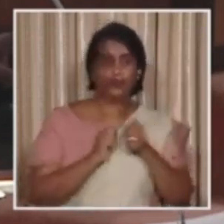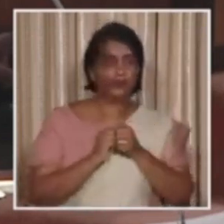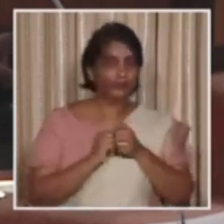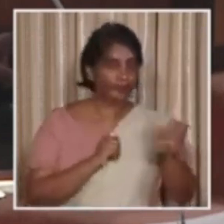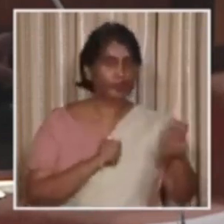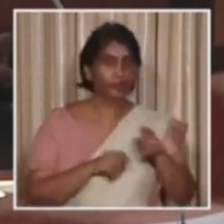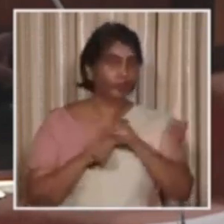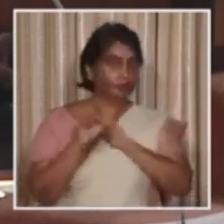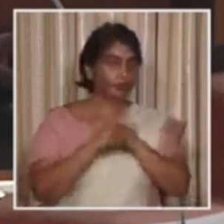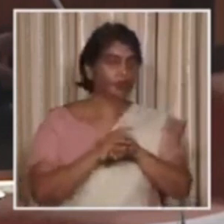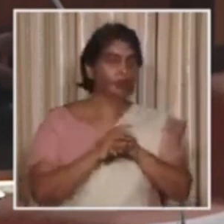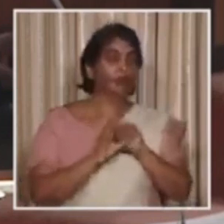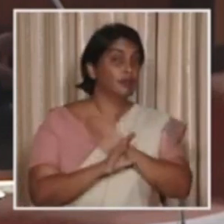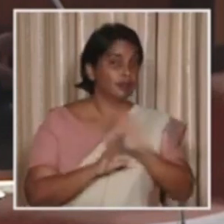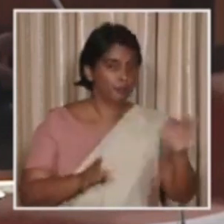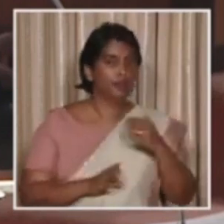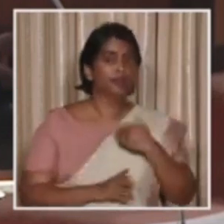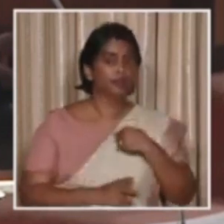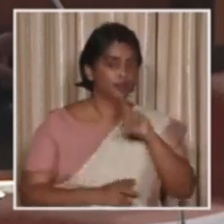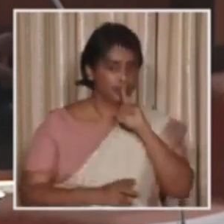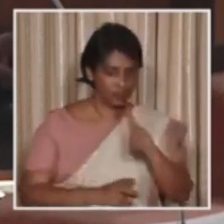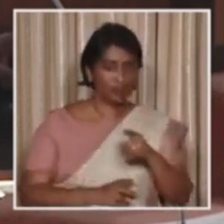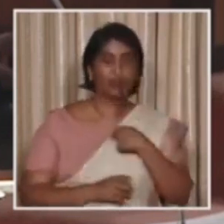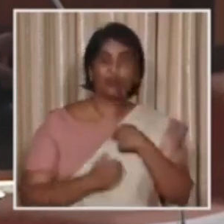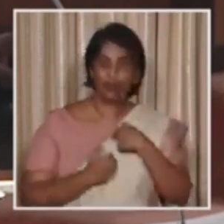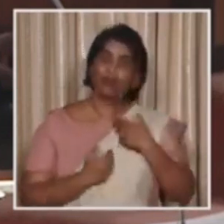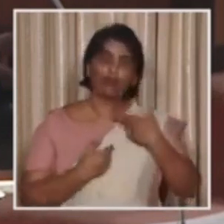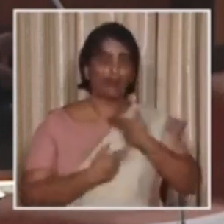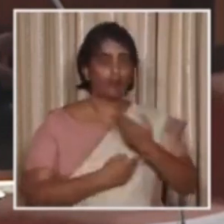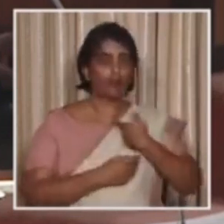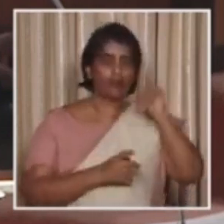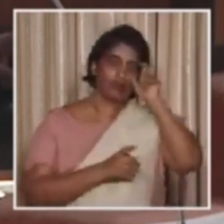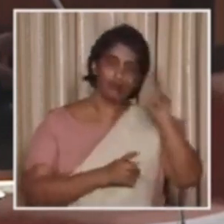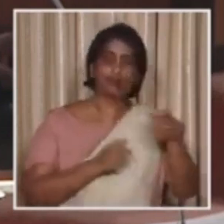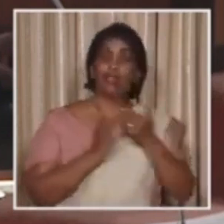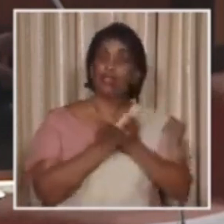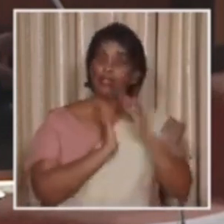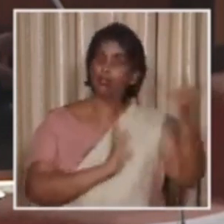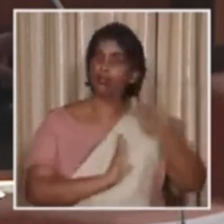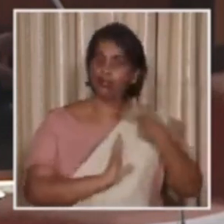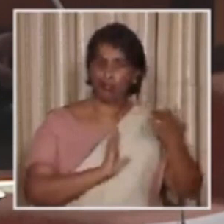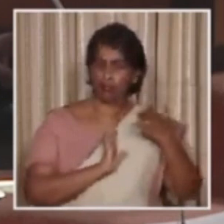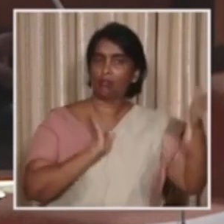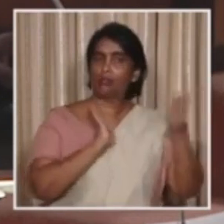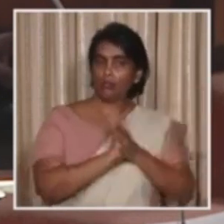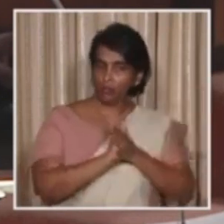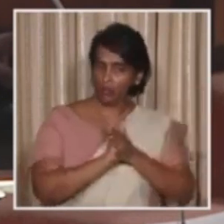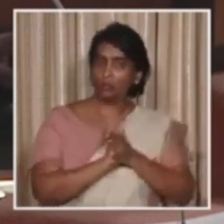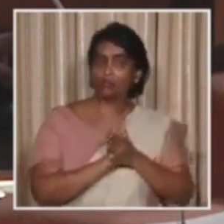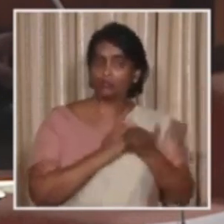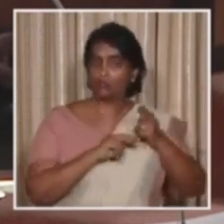பார்க்க வேண்டாம். நாங்கள் அதை பார்த்து கொள்ளுவோம். ஆகவே இந்தியாவோடு எங்களுடைய நெருக்கத்தை இடைவெளியை கொண்டு